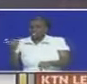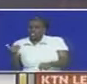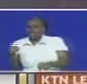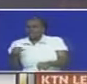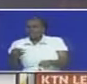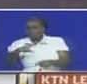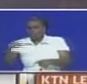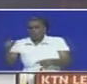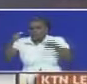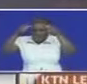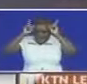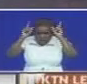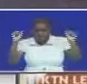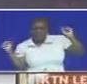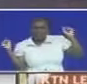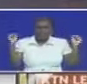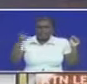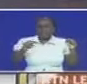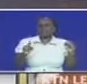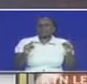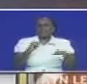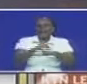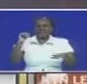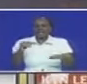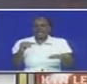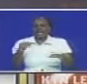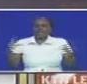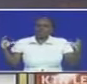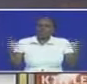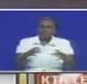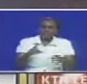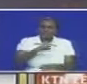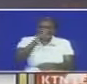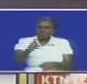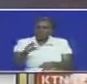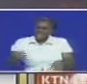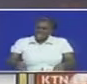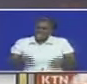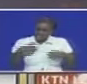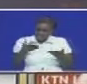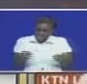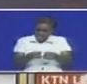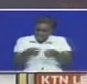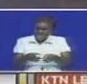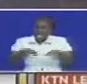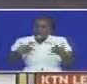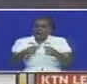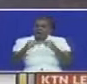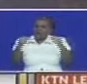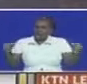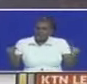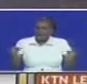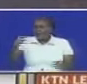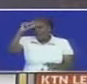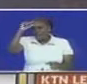hujikuta wakichezea vifaa hivyo na baadaye kuwadhuru. Wenyeji wanauliza, tutaishi hivi mpaka lini? Na je, serikali iko